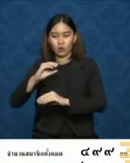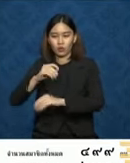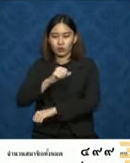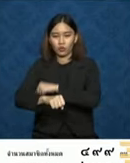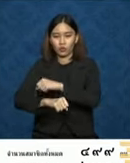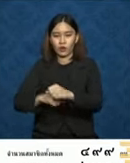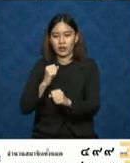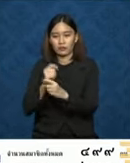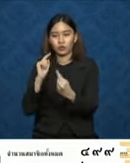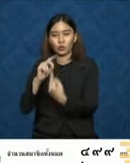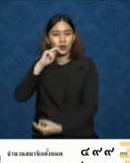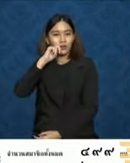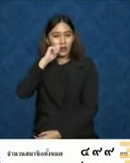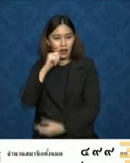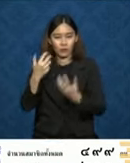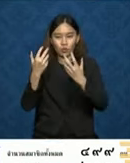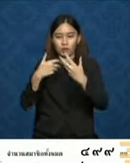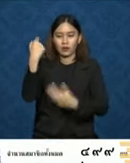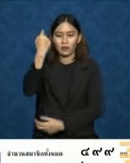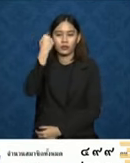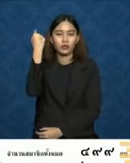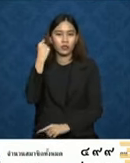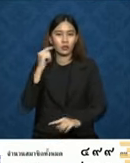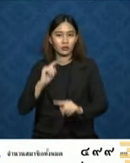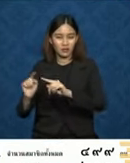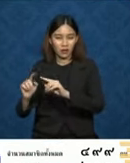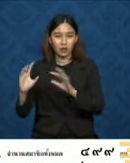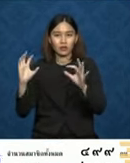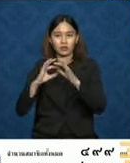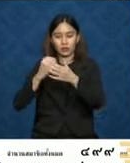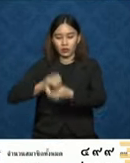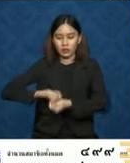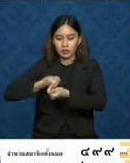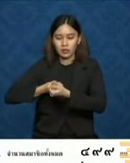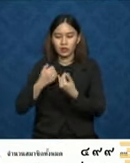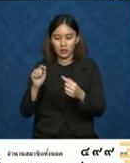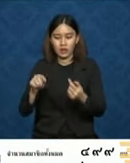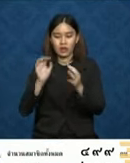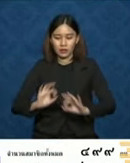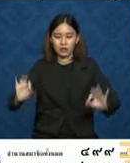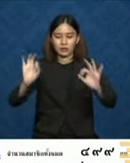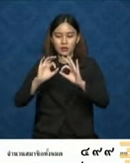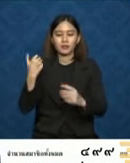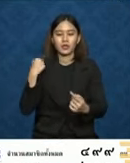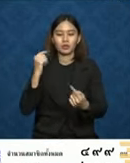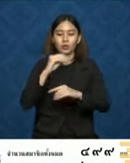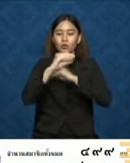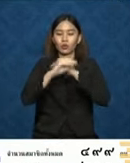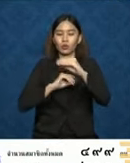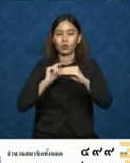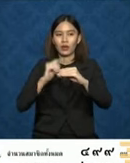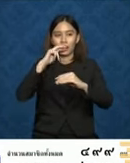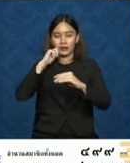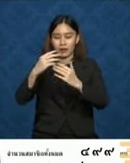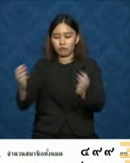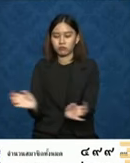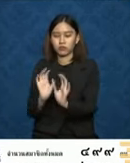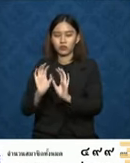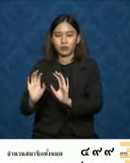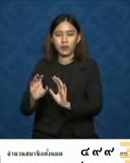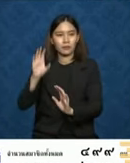ใช้เพื่อการปรับปาอุตสาหกรรมการท่องเที่ยวแล้วก็เรื่องของการเกษตรซึ่งมันมีความสำคัญมากครับสำหรับโครงการเก็บน้ำคลองพร้าว